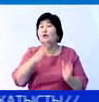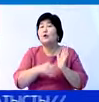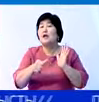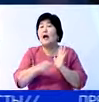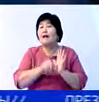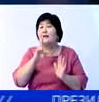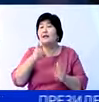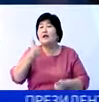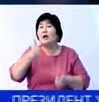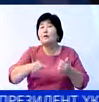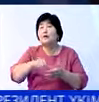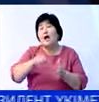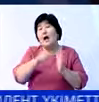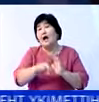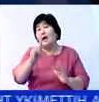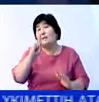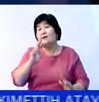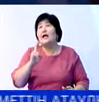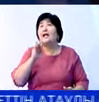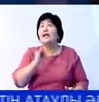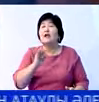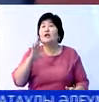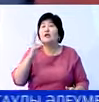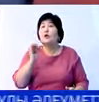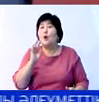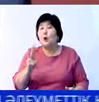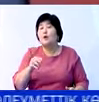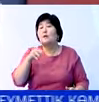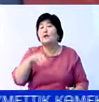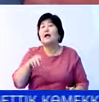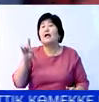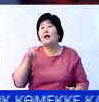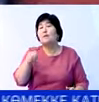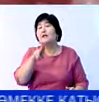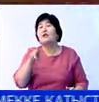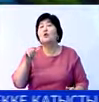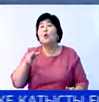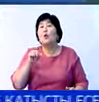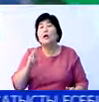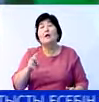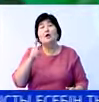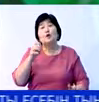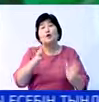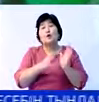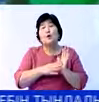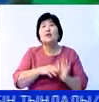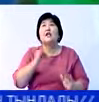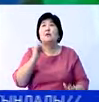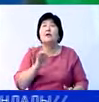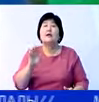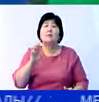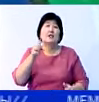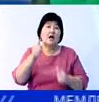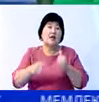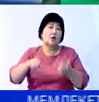жарыс жолына шығады. Ал 61 келіде Игорь Сон, 81 келіде Нижат Рахимов пен Денис Уланов, 109 келіде Ибрагим Берсанов жарыс